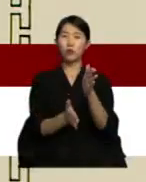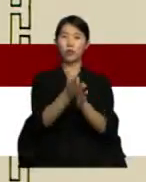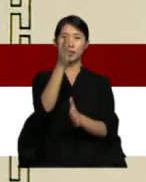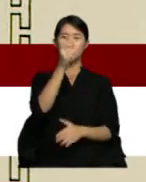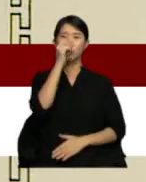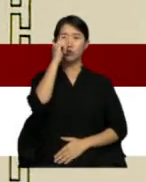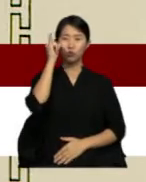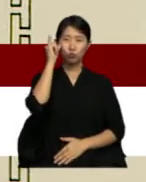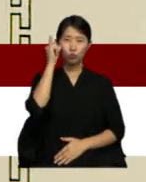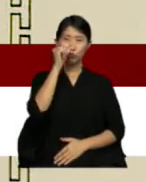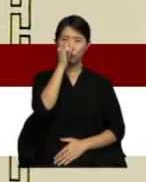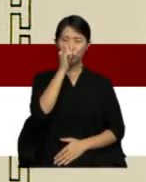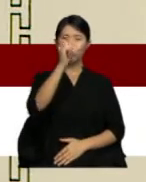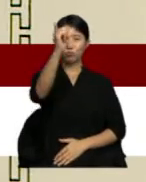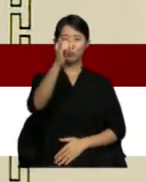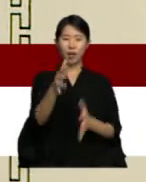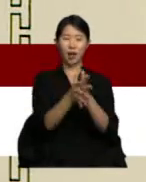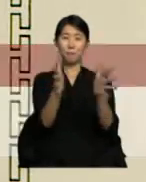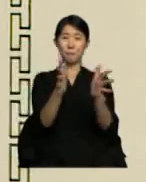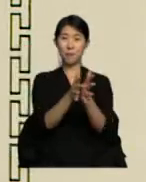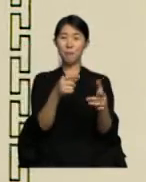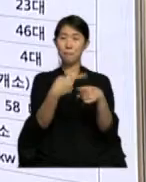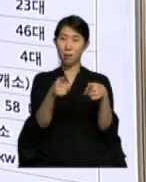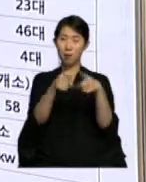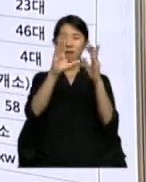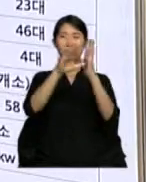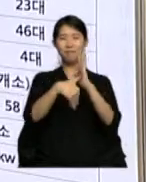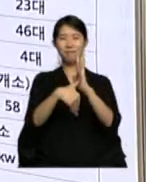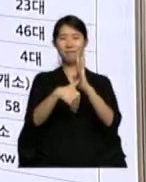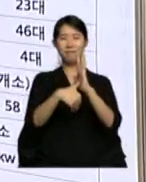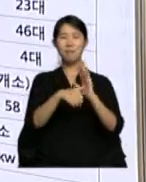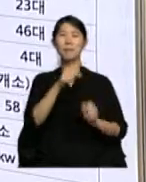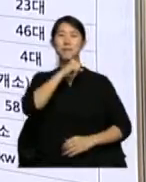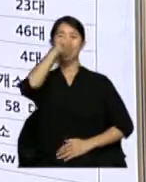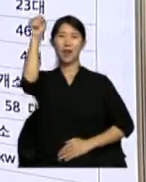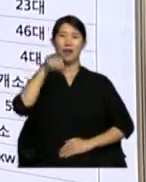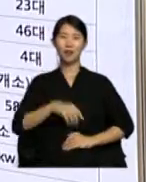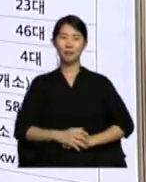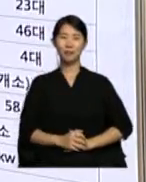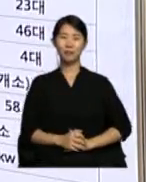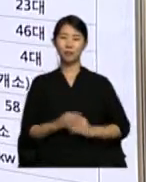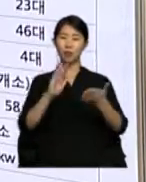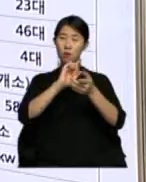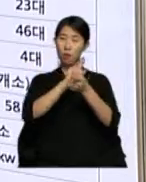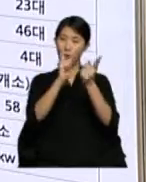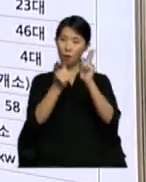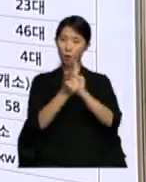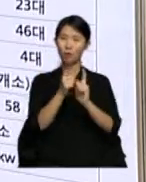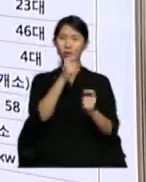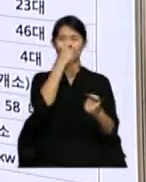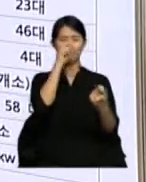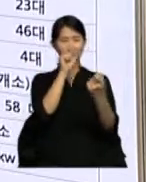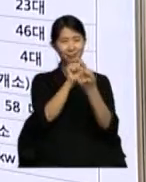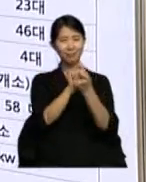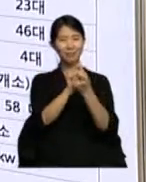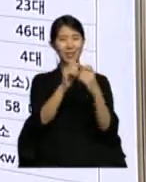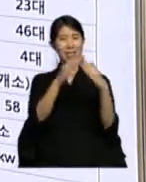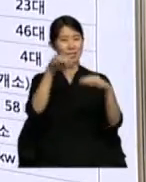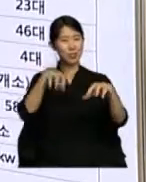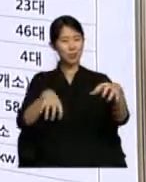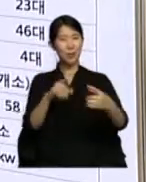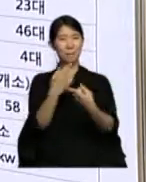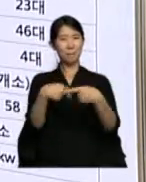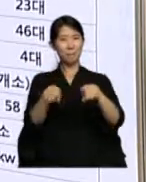평가에서 노원구 최우수 단지로 선정됐습니다. 서로 이웃과 이웃 간에 서로 좀 친하게 지내고 알고 지내고 이